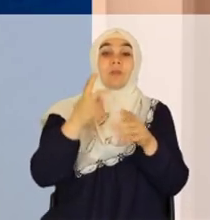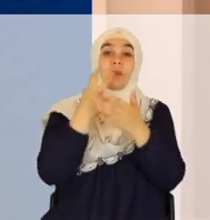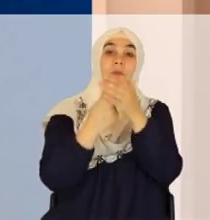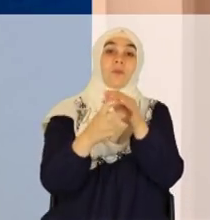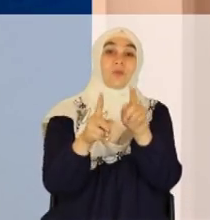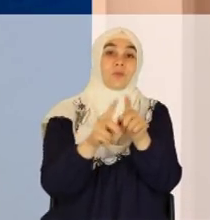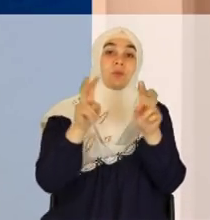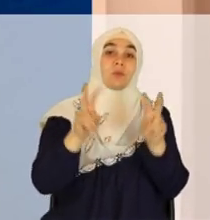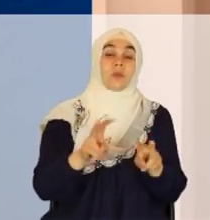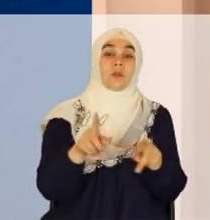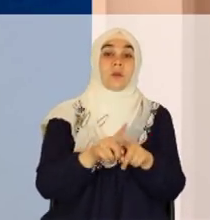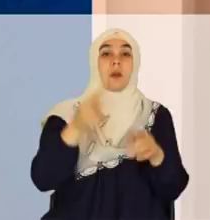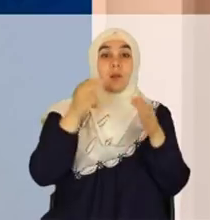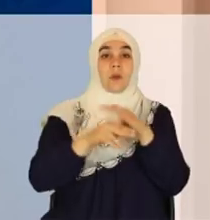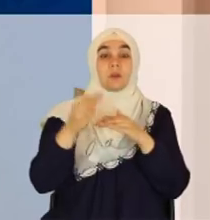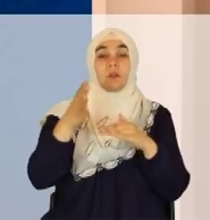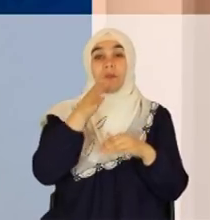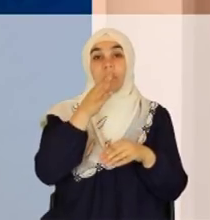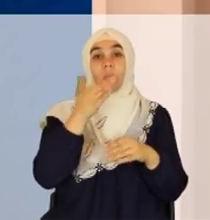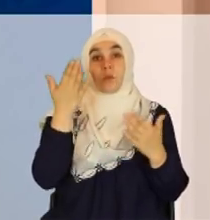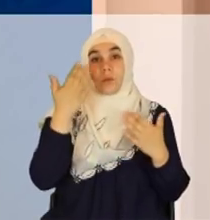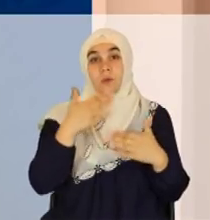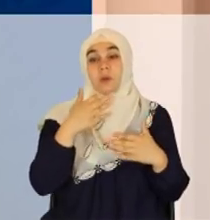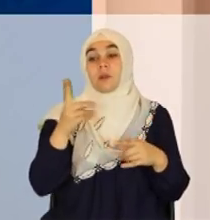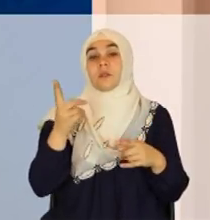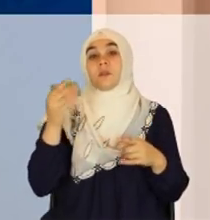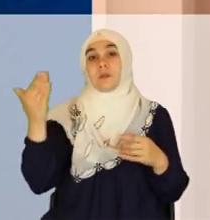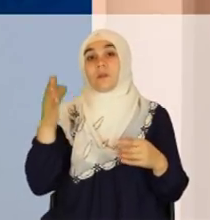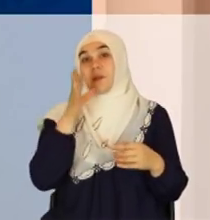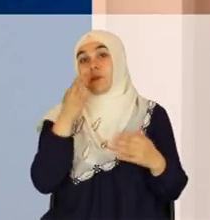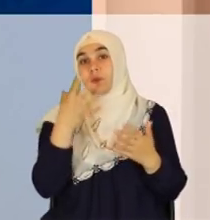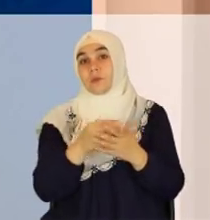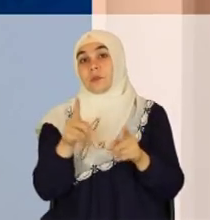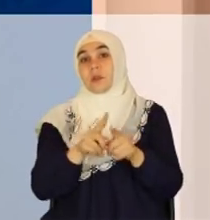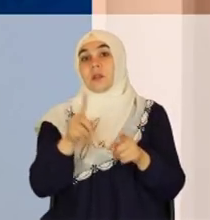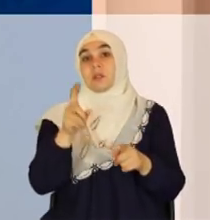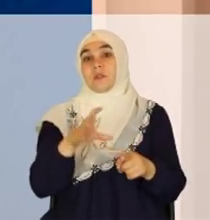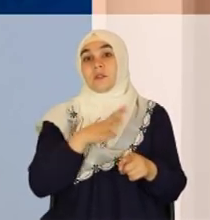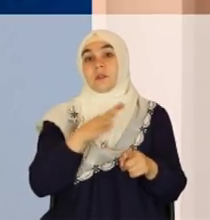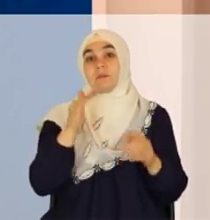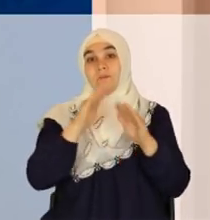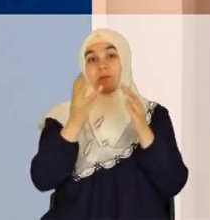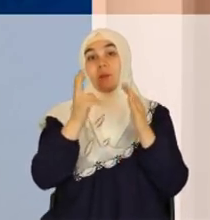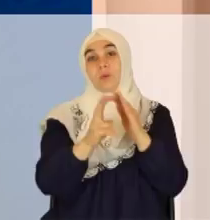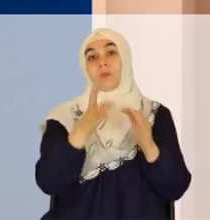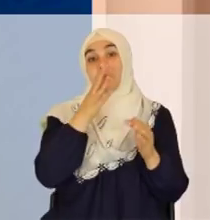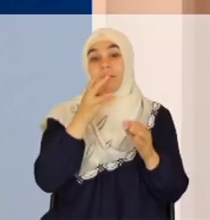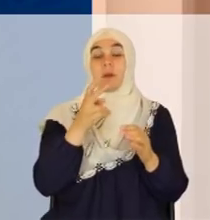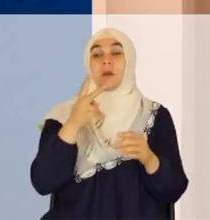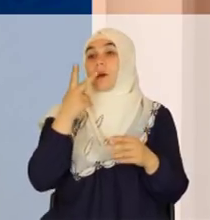ekanlar. Payg'ambarimizni bersati bo'lganda, payg'ambarlik yillari bo'lganda o'sha chilla vaqtiga to'g'ri kelib qolgan